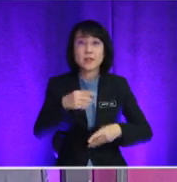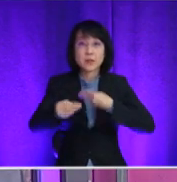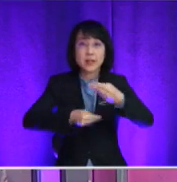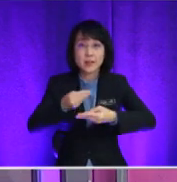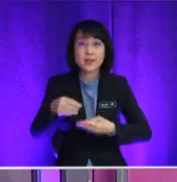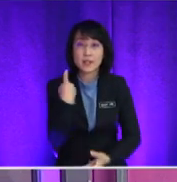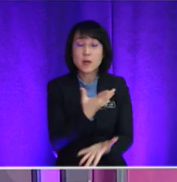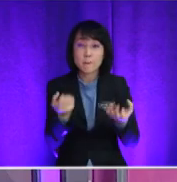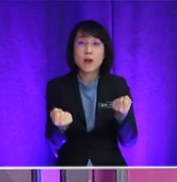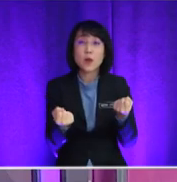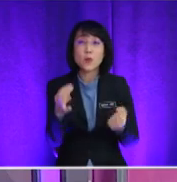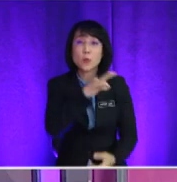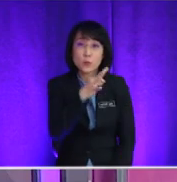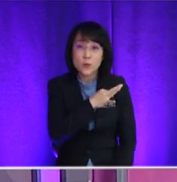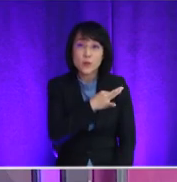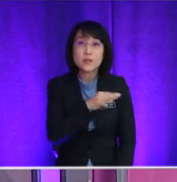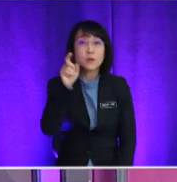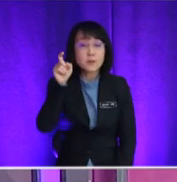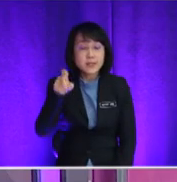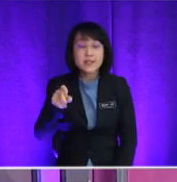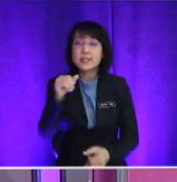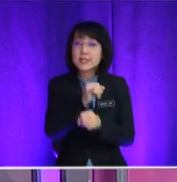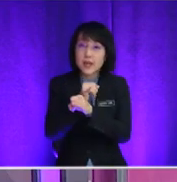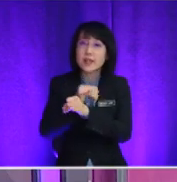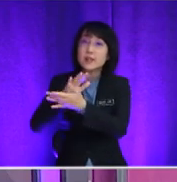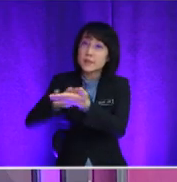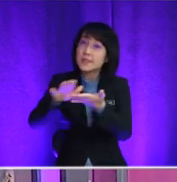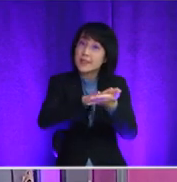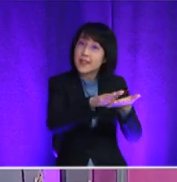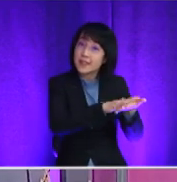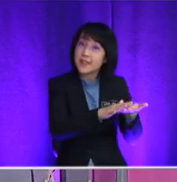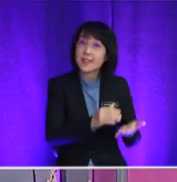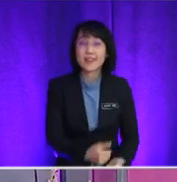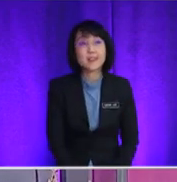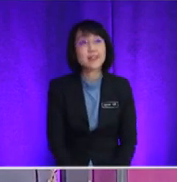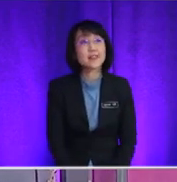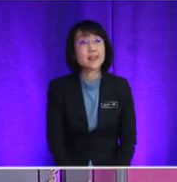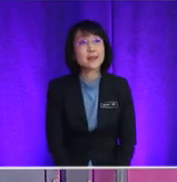amalan ini perlu kita laksanakan barulah bintang-bintang banyak kenapa ya